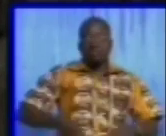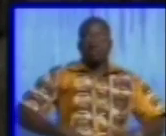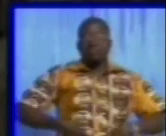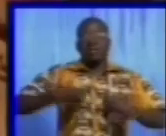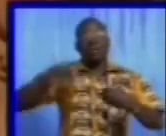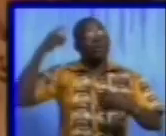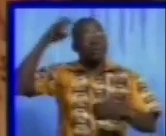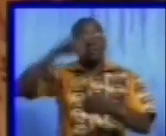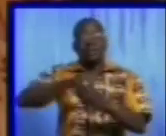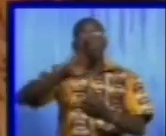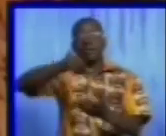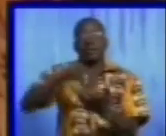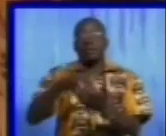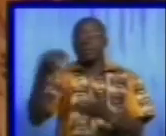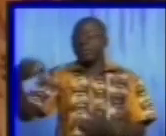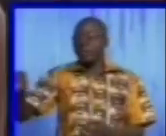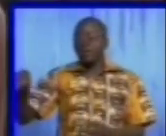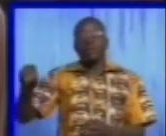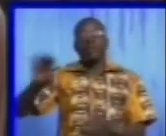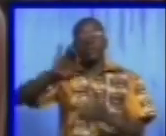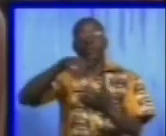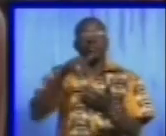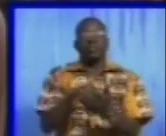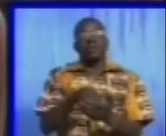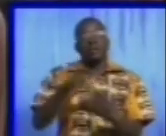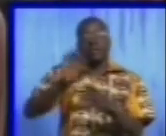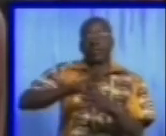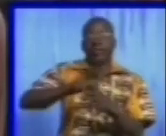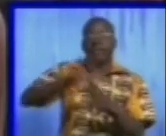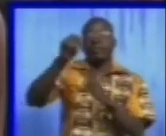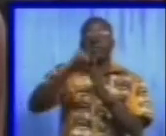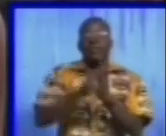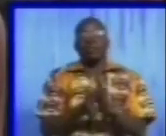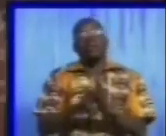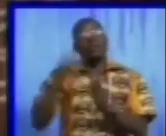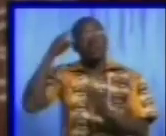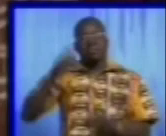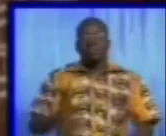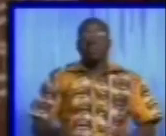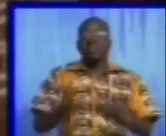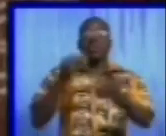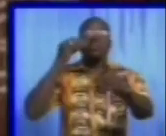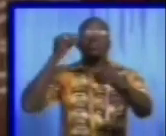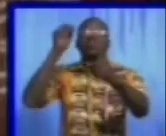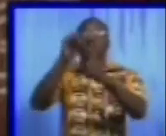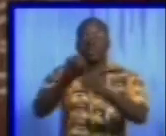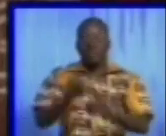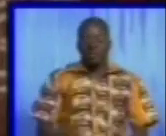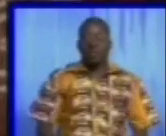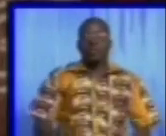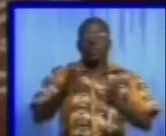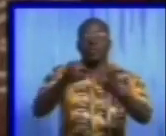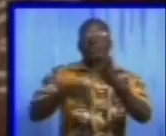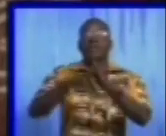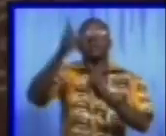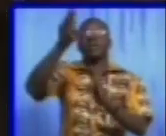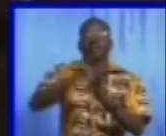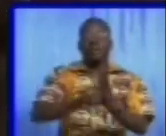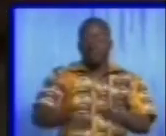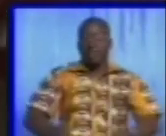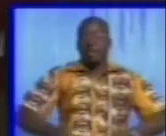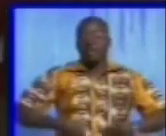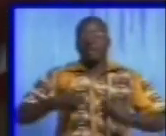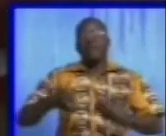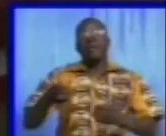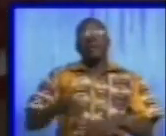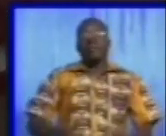du centre-ouest, le centre d'élevage et de formation EA Marie, dont le but est de contribuer au développement de l'élevage, vient